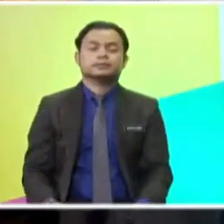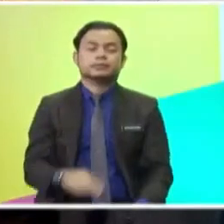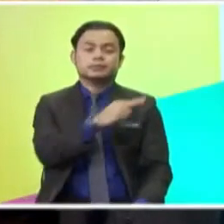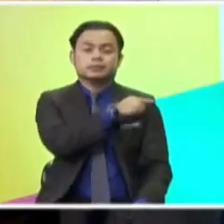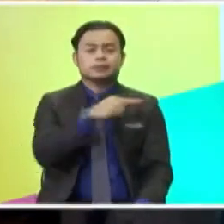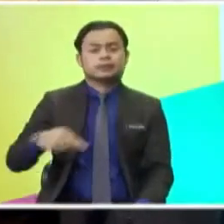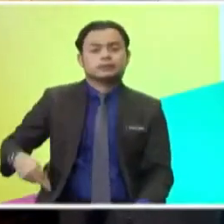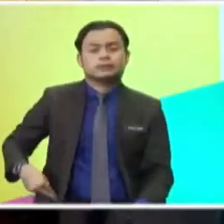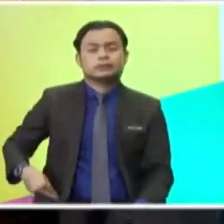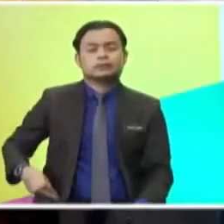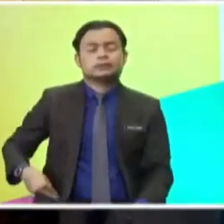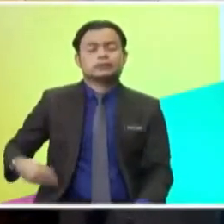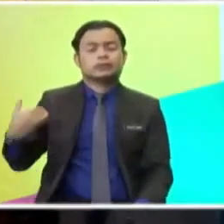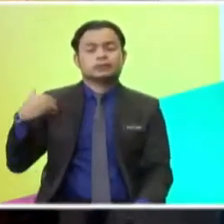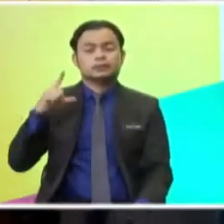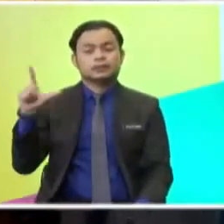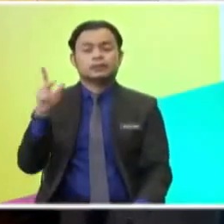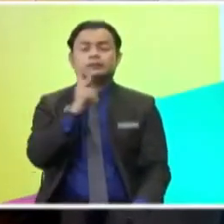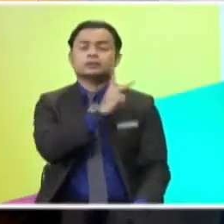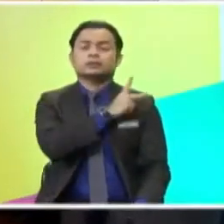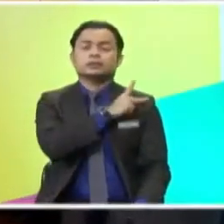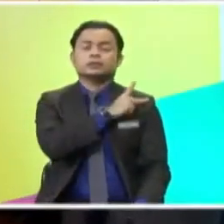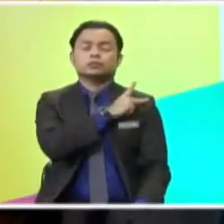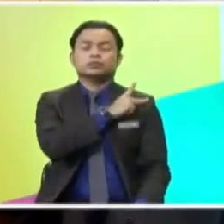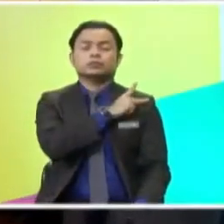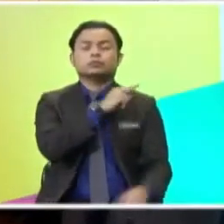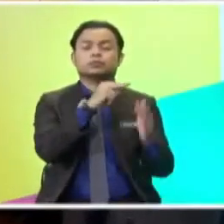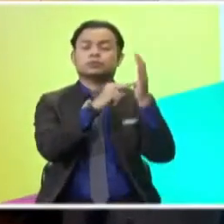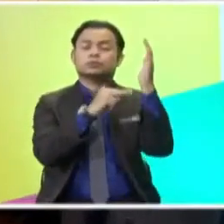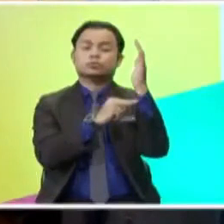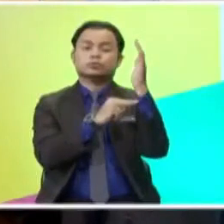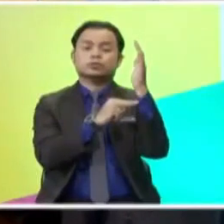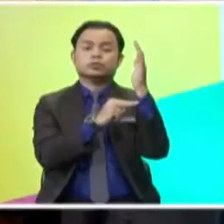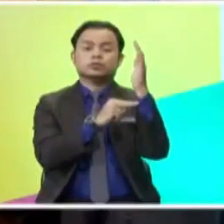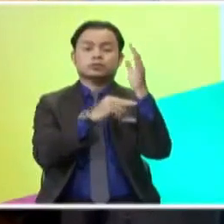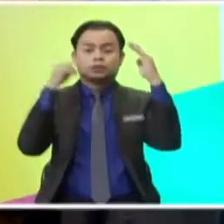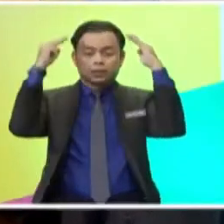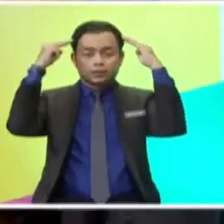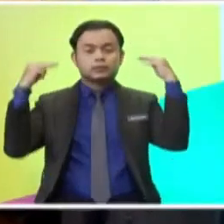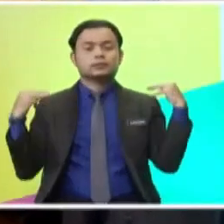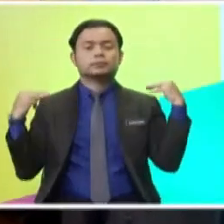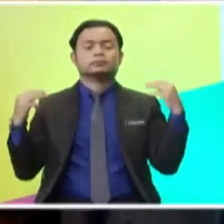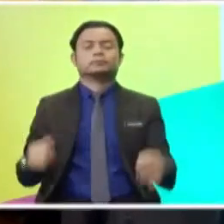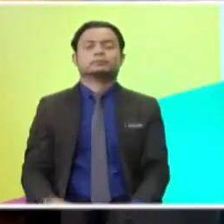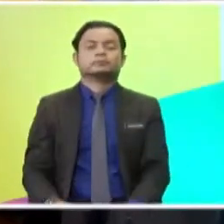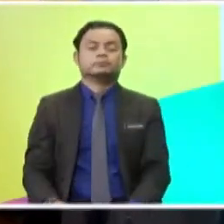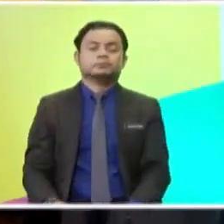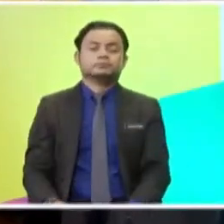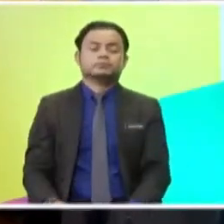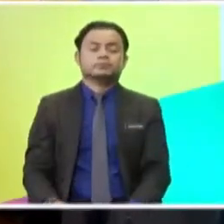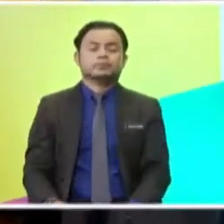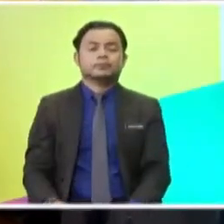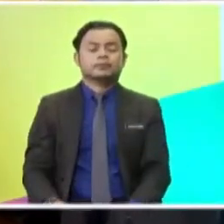kepada perundangan, pentadbiran dan juga kehakiman PPK. Yang keempat,